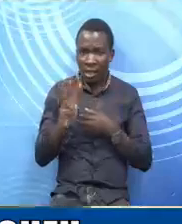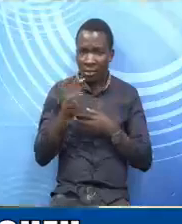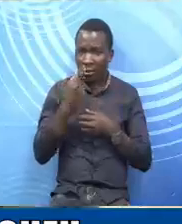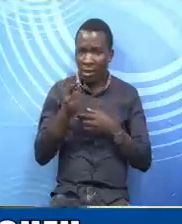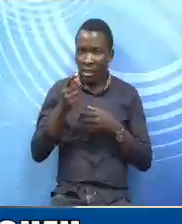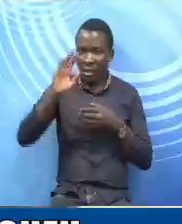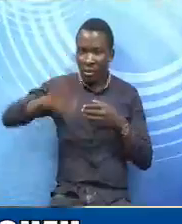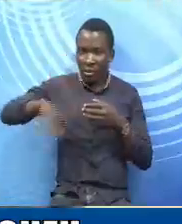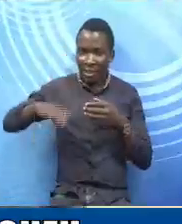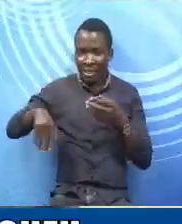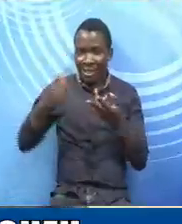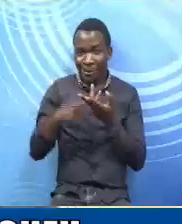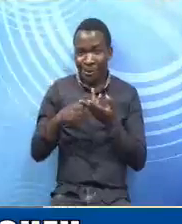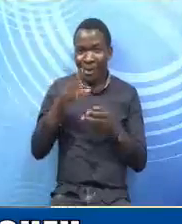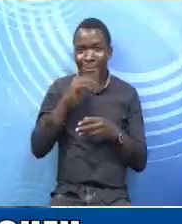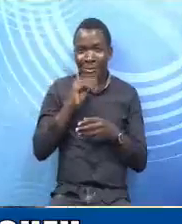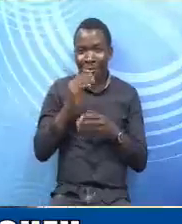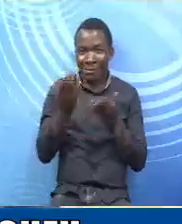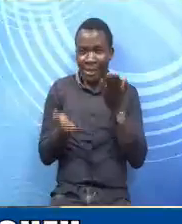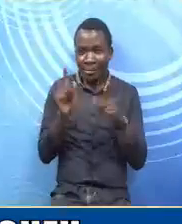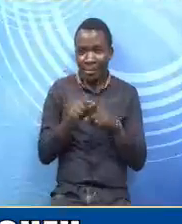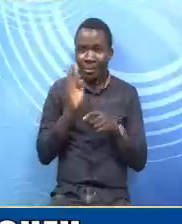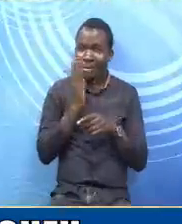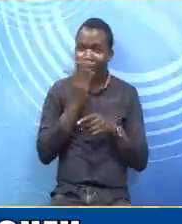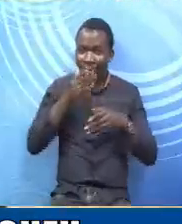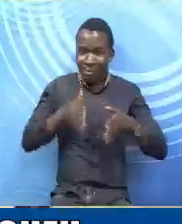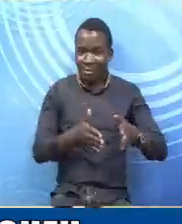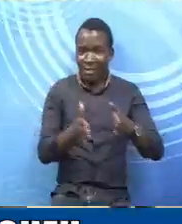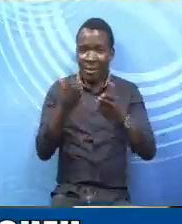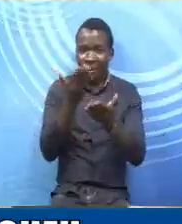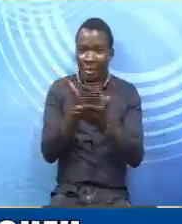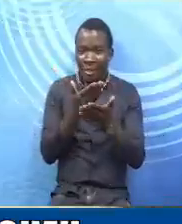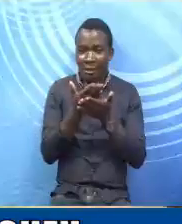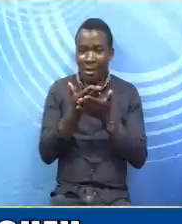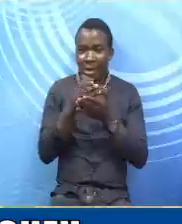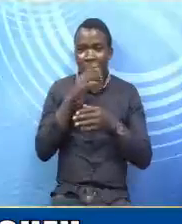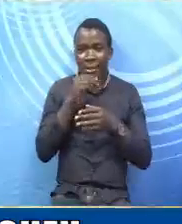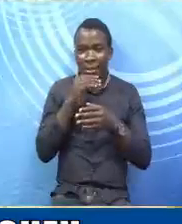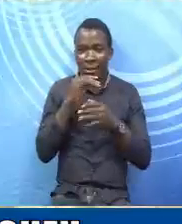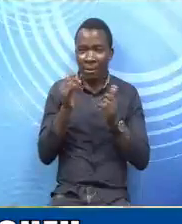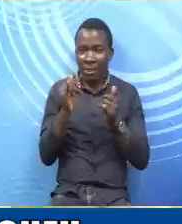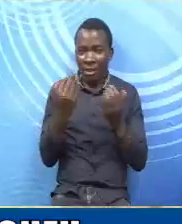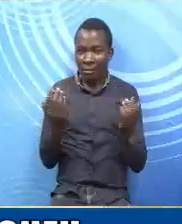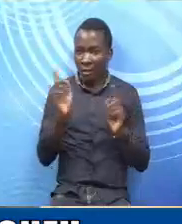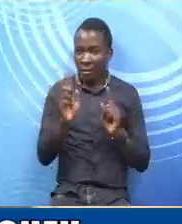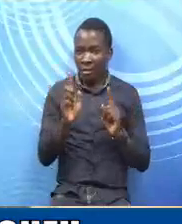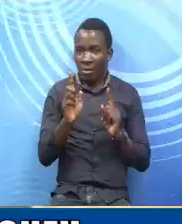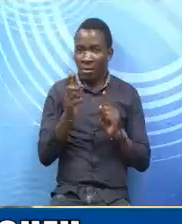gukina n'uruzi aho bahera basaba abasore kwirinda gukinisha abana akabagira inama yo gushaka abagore babo ndetse no kwirinda